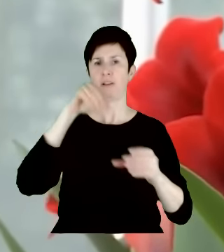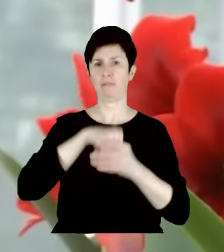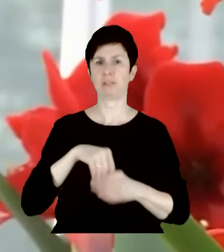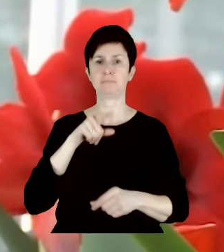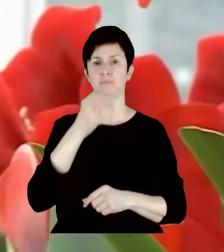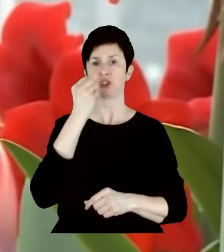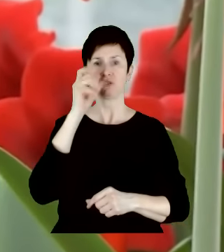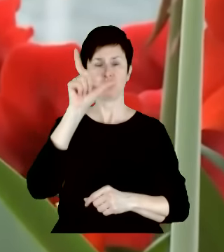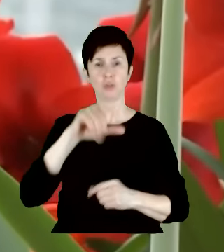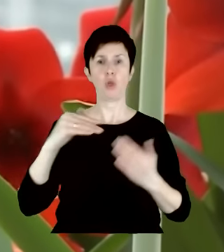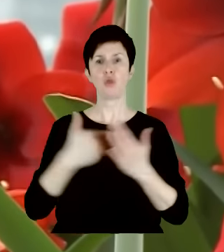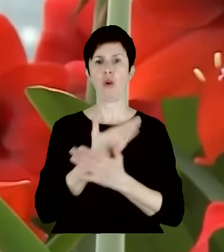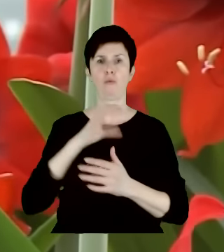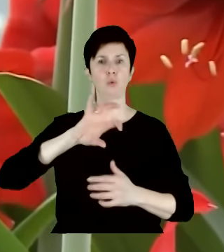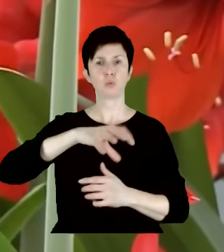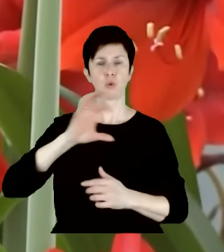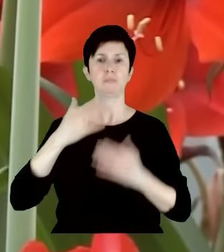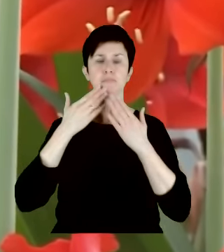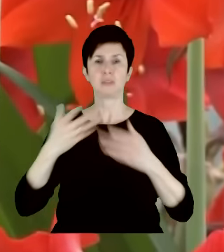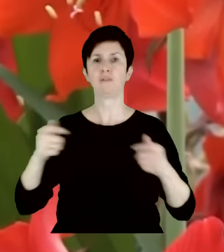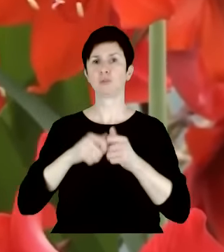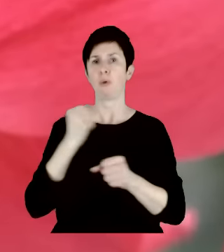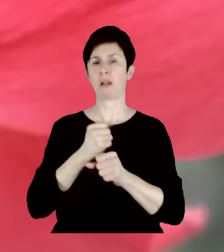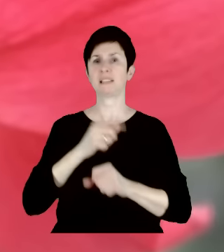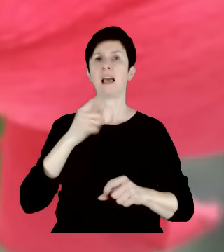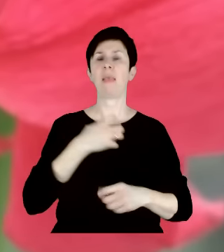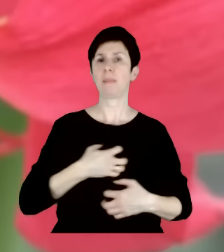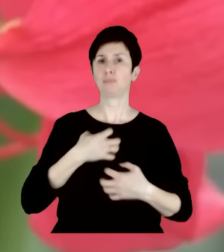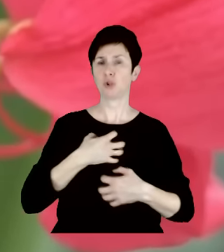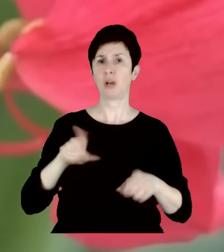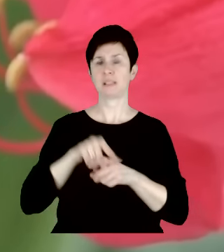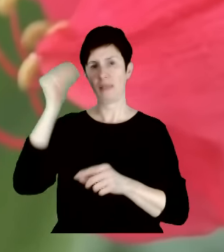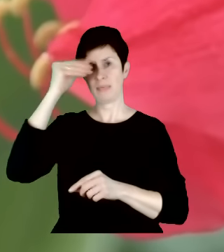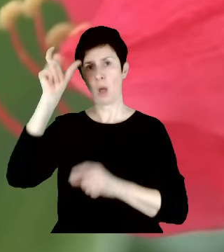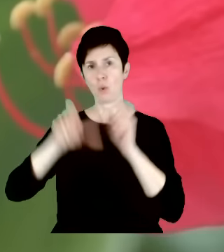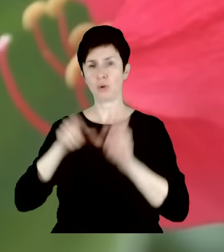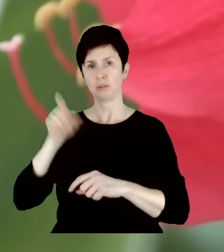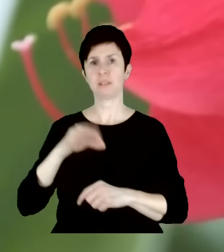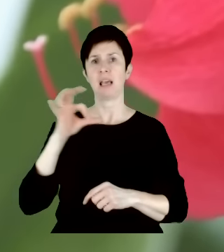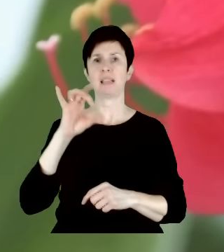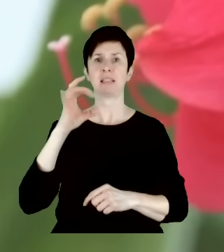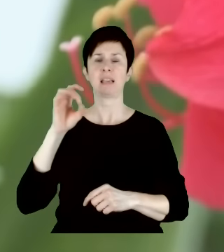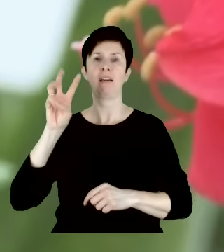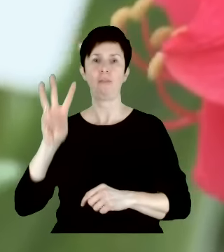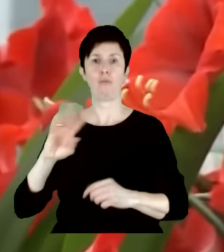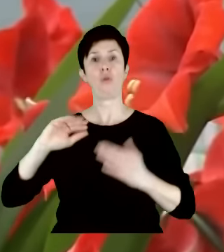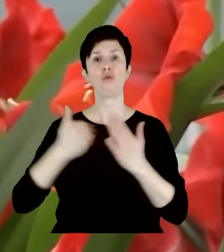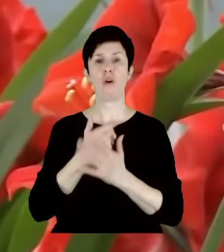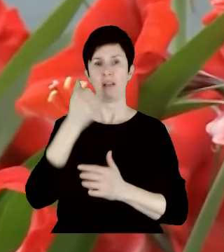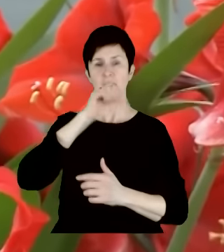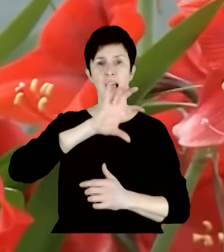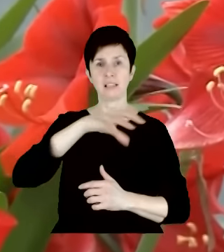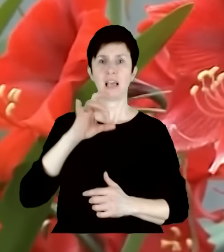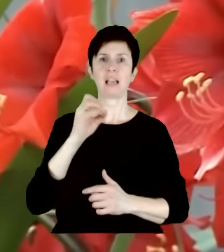Ich nowe odmiany pojawiły się dzięki współpracy natury z człowiekiem, a konkretnie z naukowcami ze stołecznej SGGW. Wśród nowych odmian Hipeastrum są